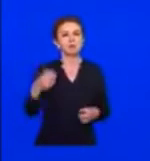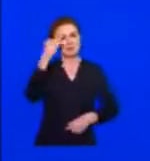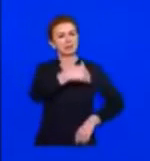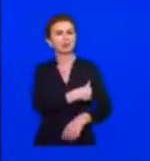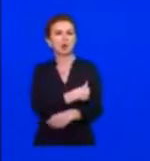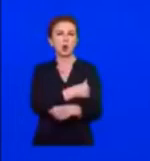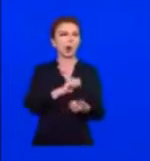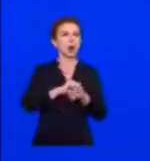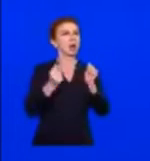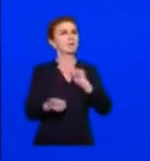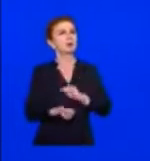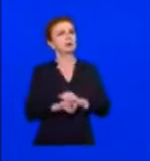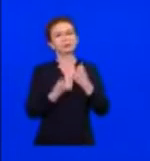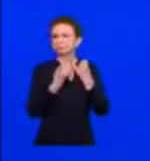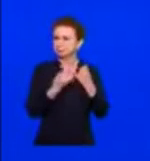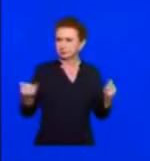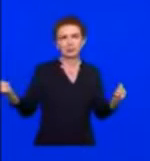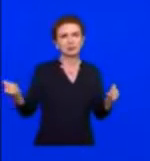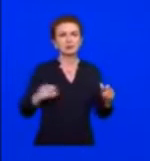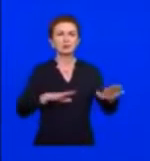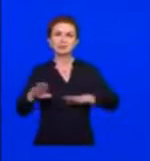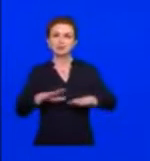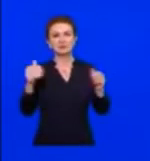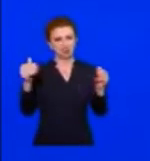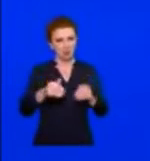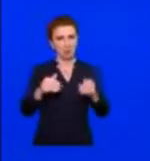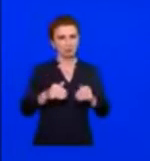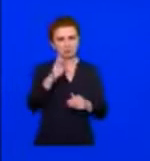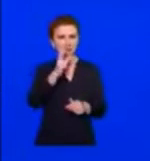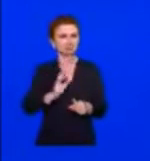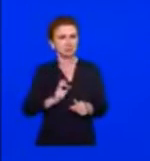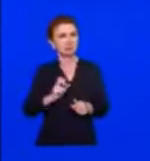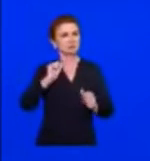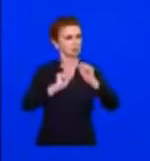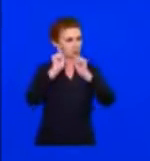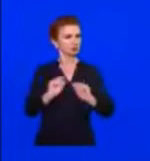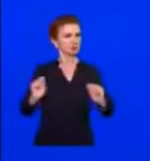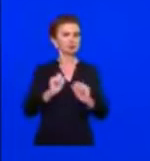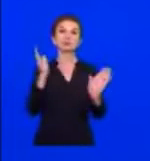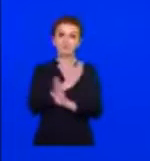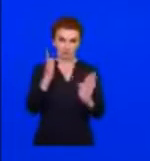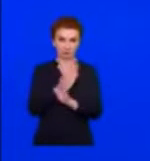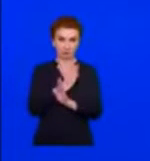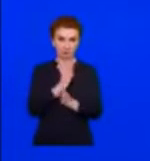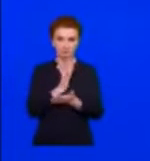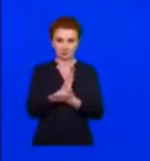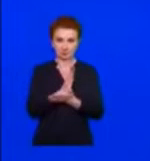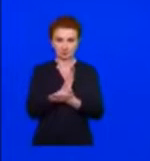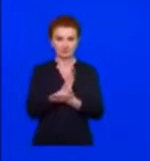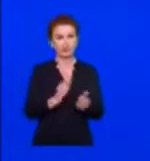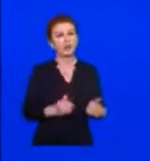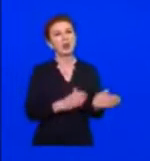albo różnego rodzaju miejsca, w których można uprawiać sport, ale na terenie otwartym.